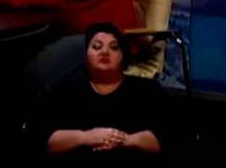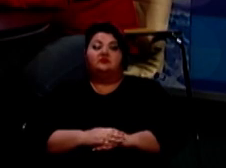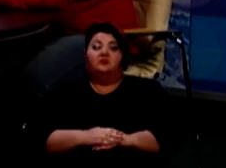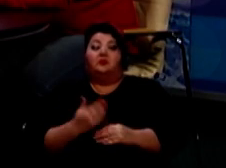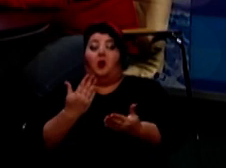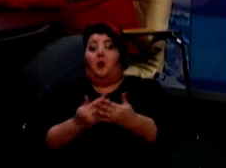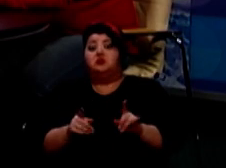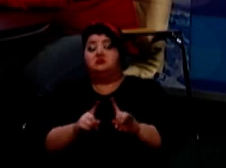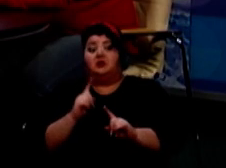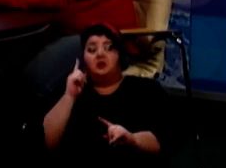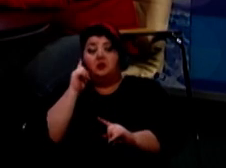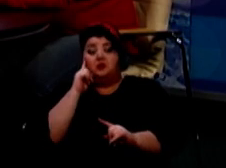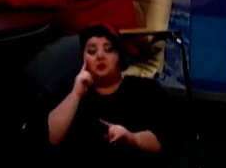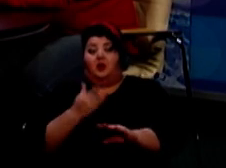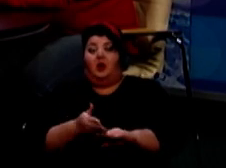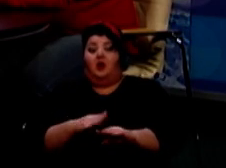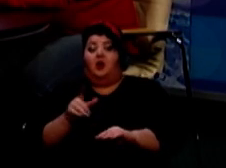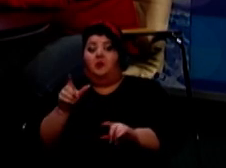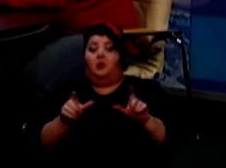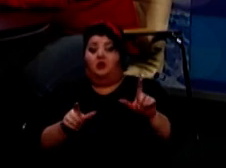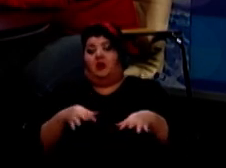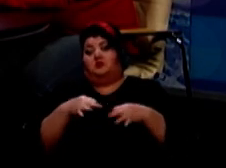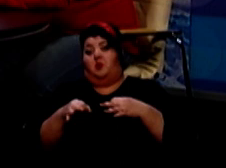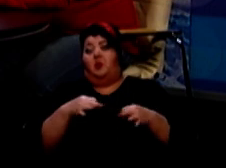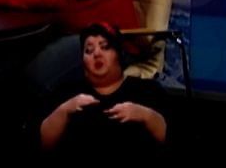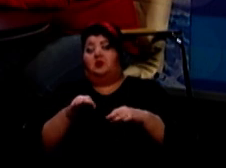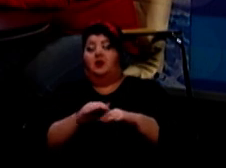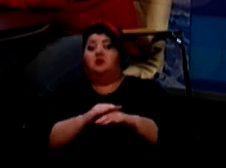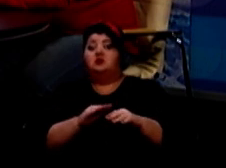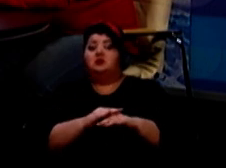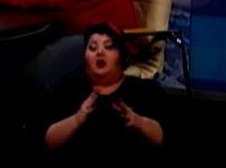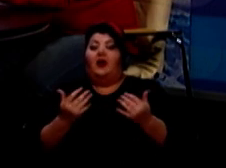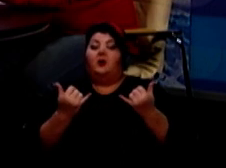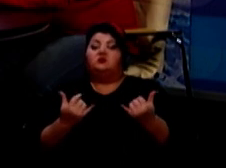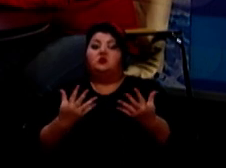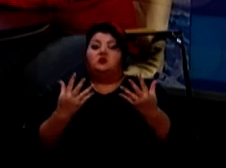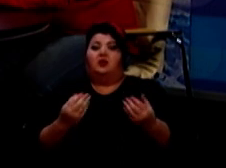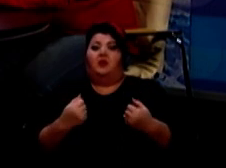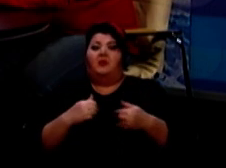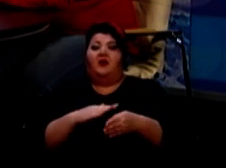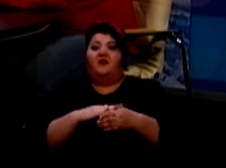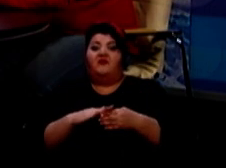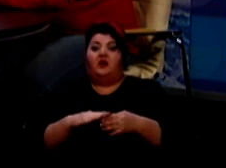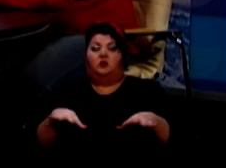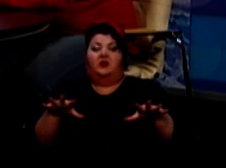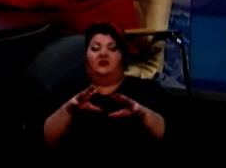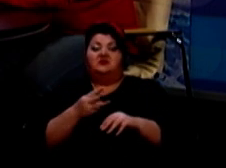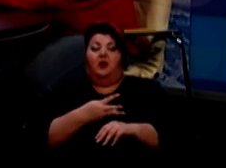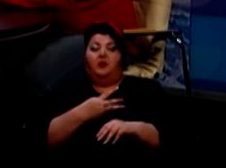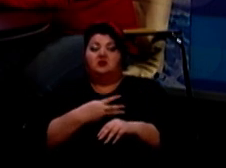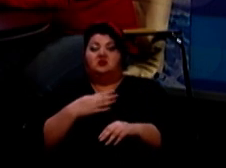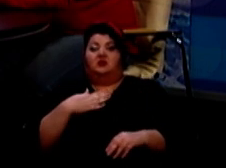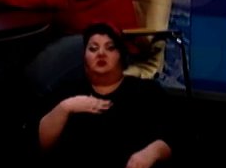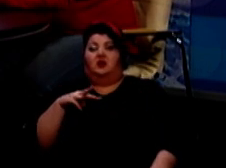Ось такі думки полтавців. Прокоментуйте, будь ласка. Я думаю, з перевізників почнемо так. На сьогоднішній день ми виконали ці бажання нашого